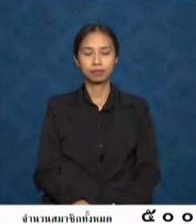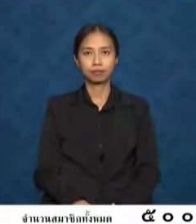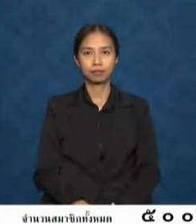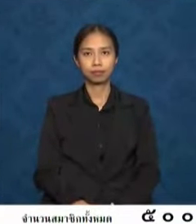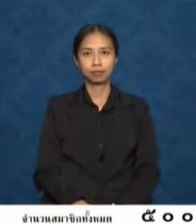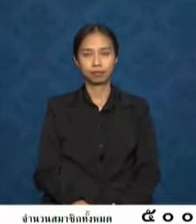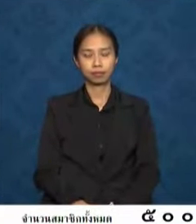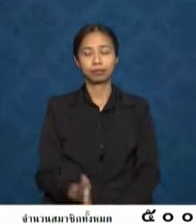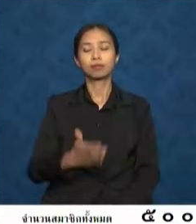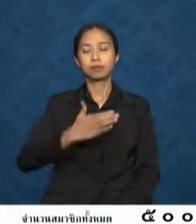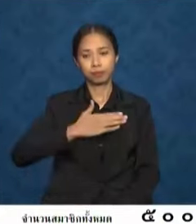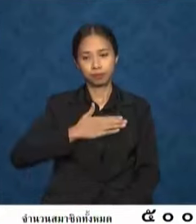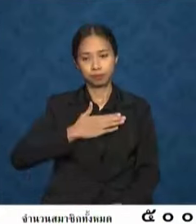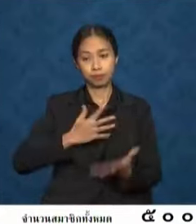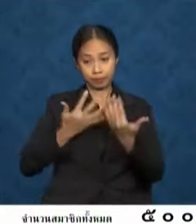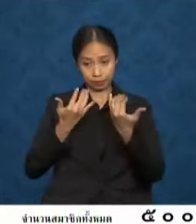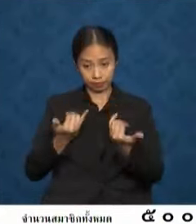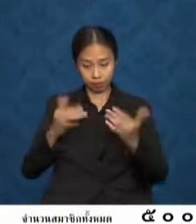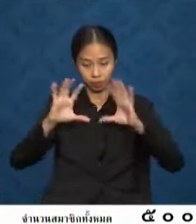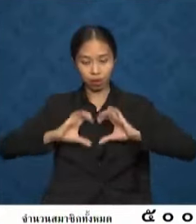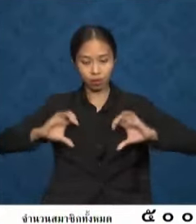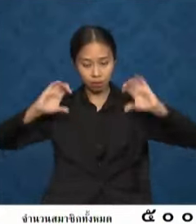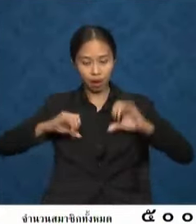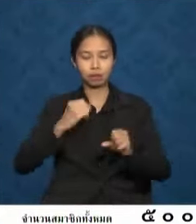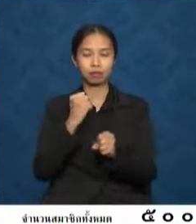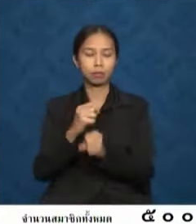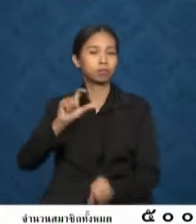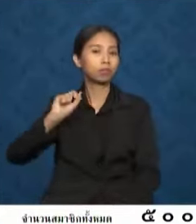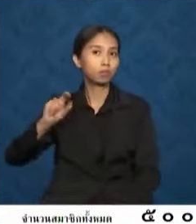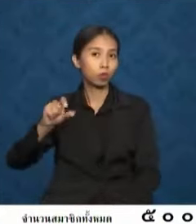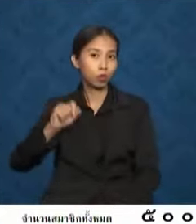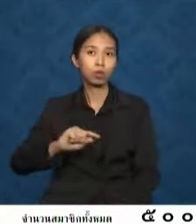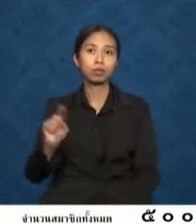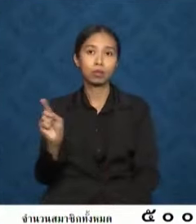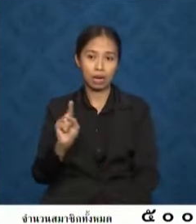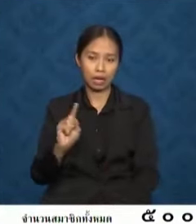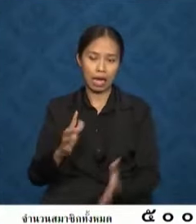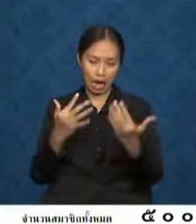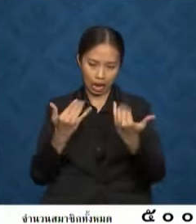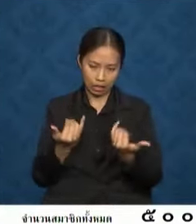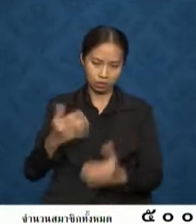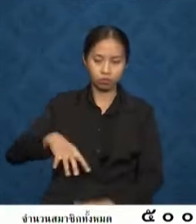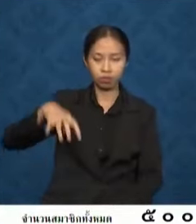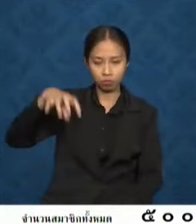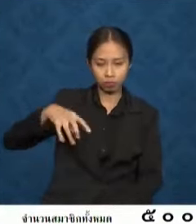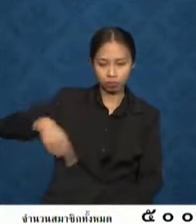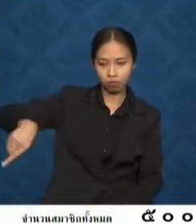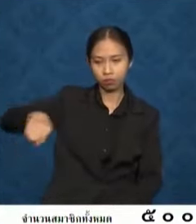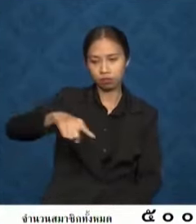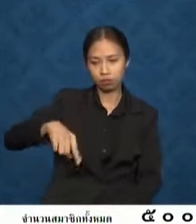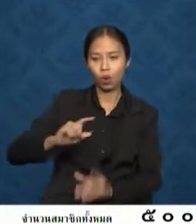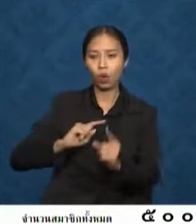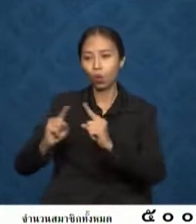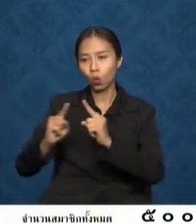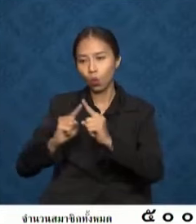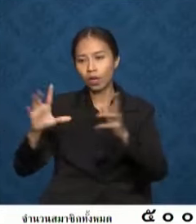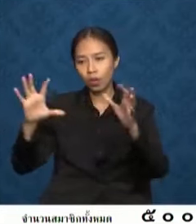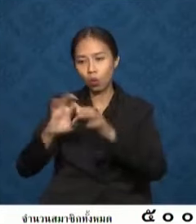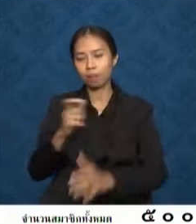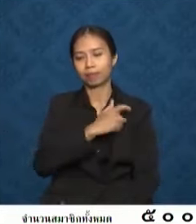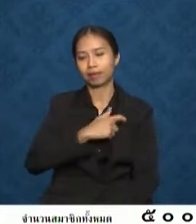ว่าสิ่งที่รัฐบาลต้องเร่งทำให้เป็นรูปธรรมก็คือการสร้างพื้นที่ปลอดภัยในการพูดคุยเกี่ยวกับสถาบันพระ